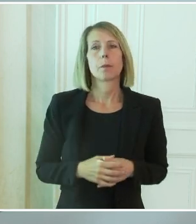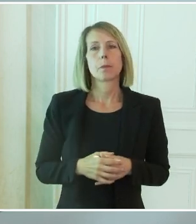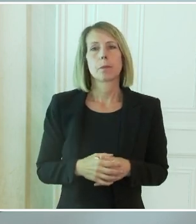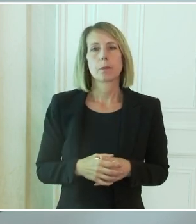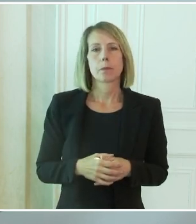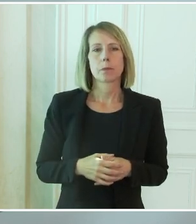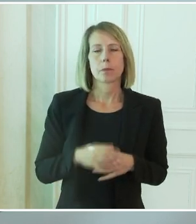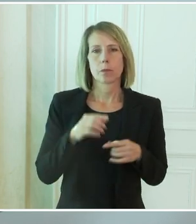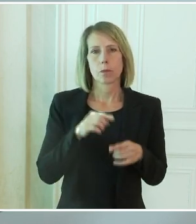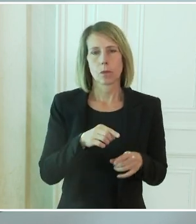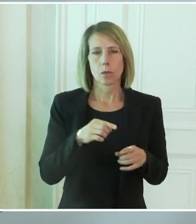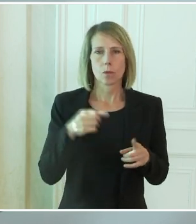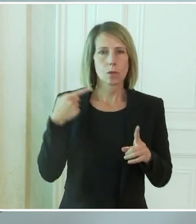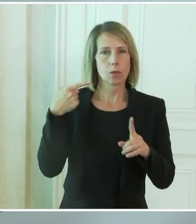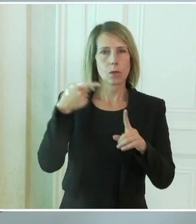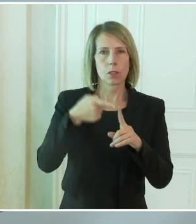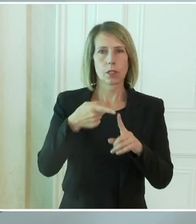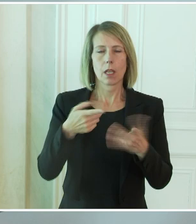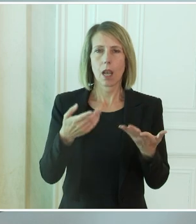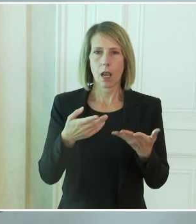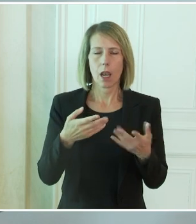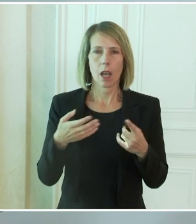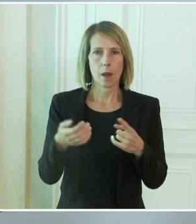in diesem Bestreben als